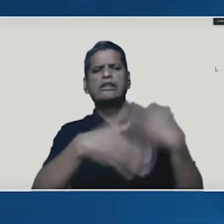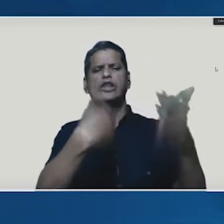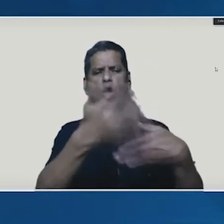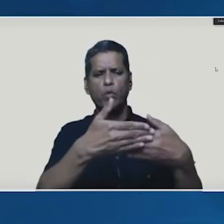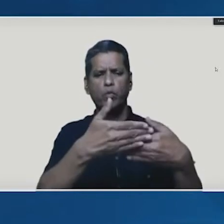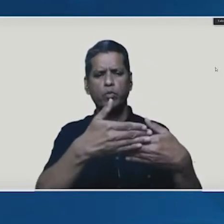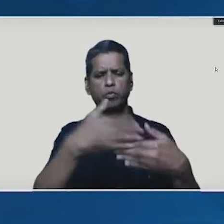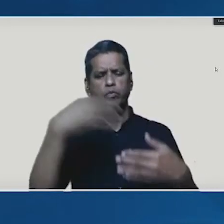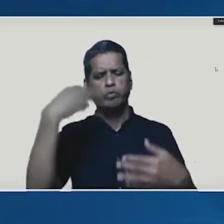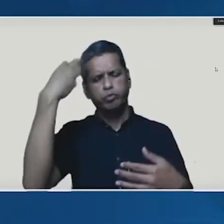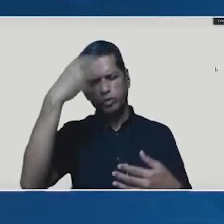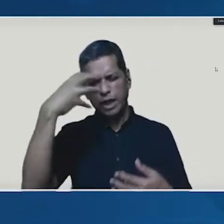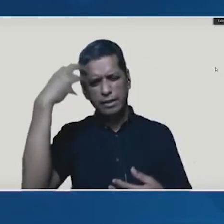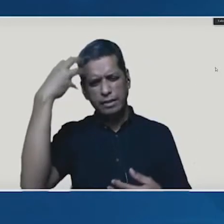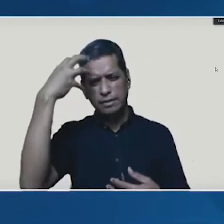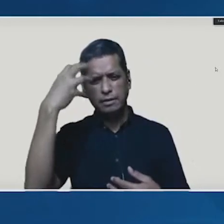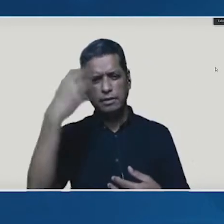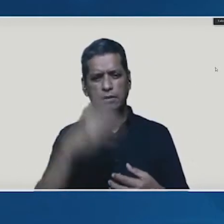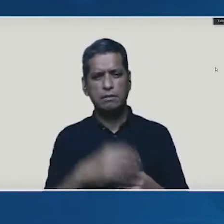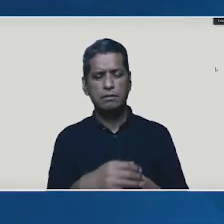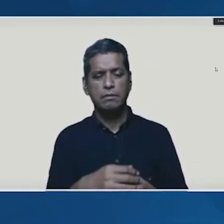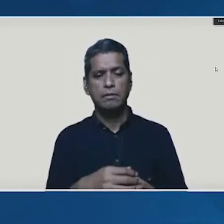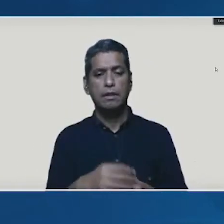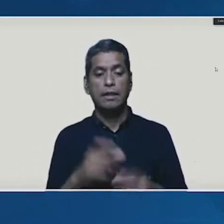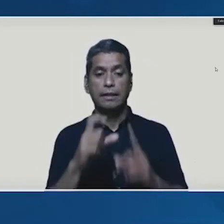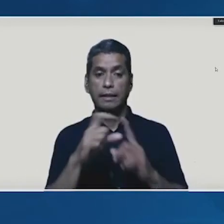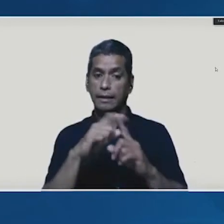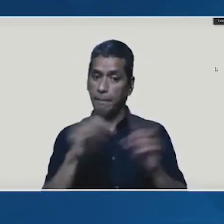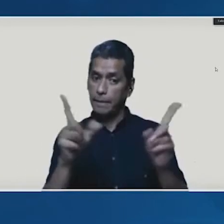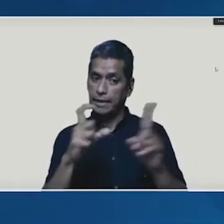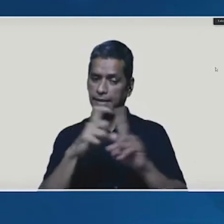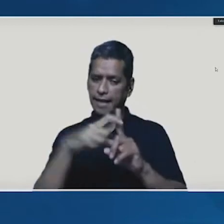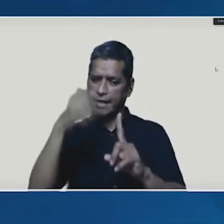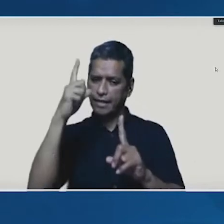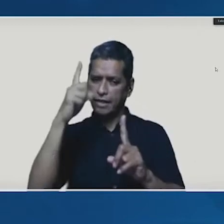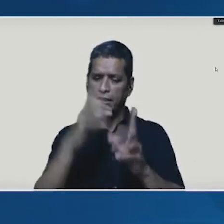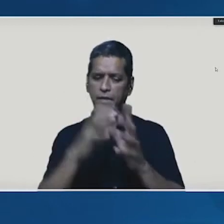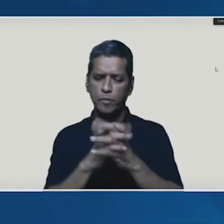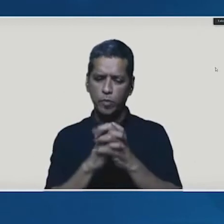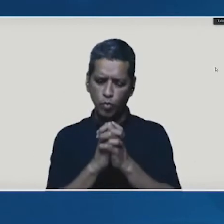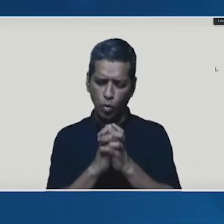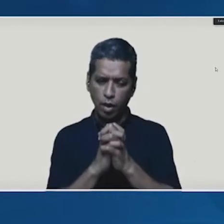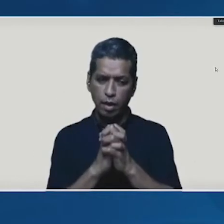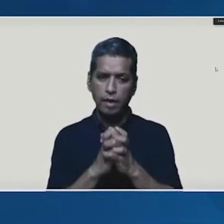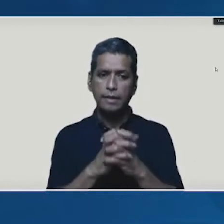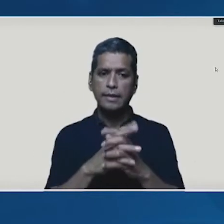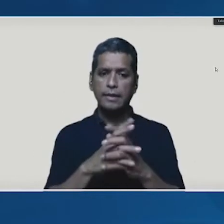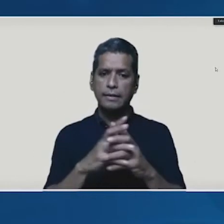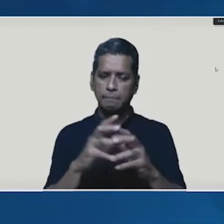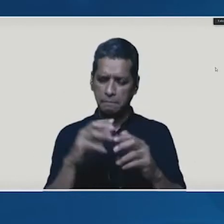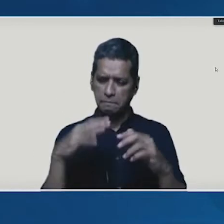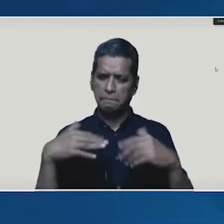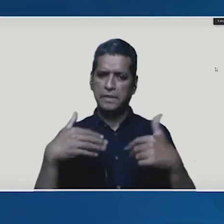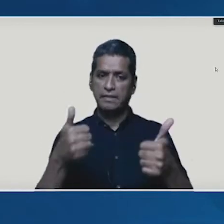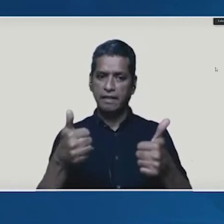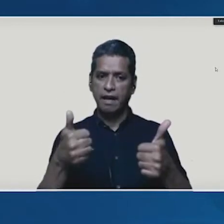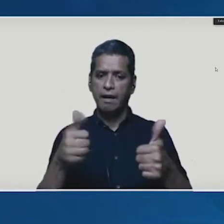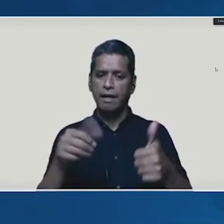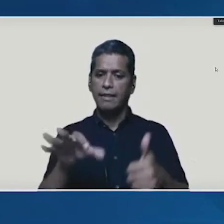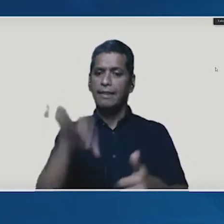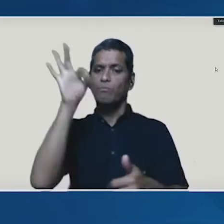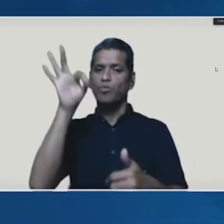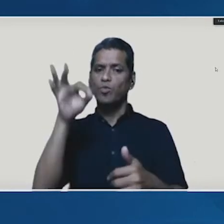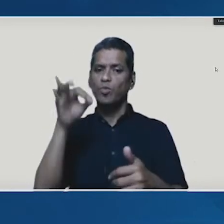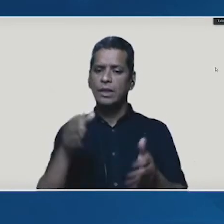Daniel berdoa dan dia dapat menemukan jalan keluar atas masalah